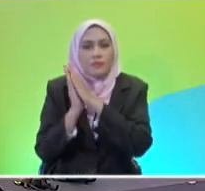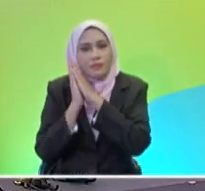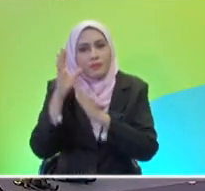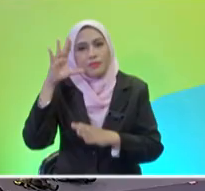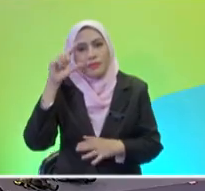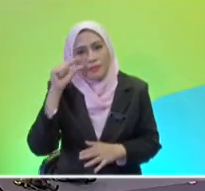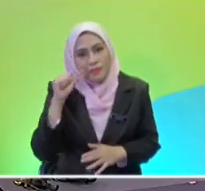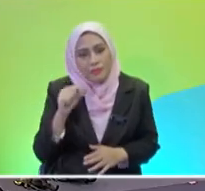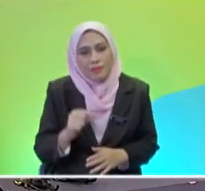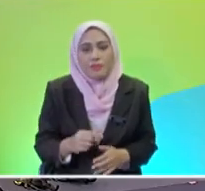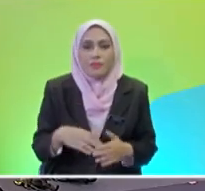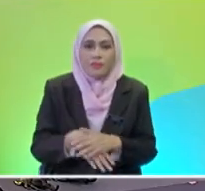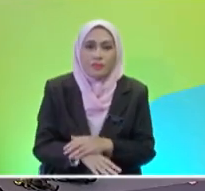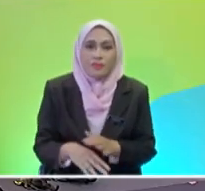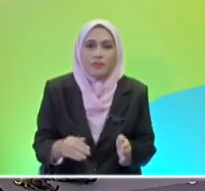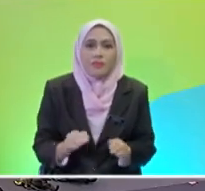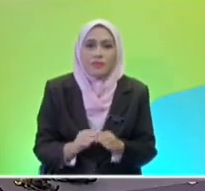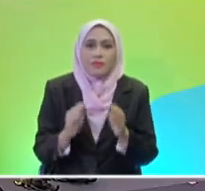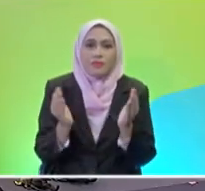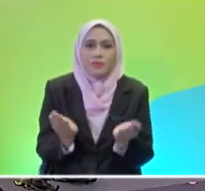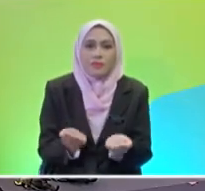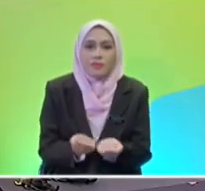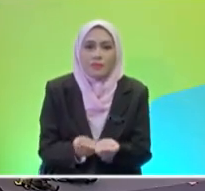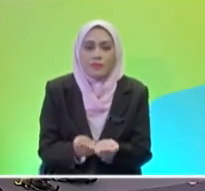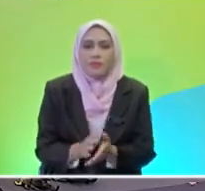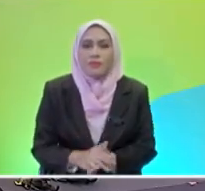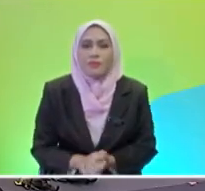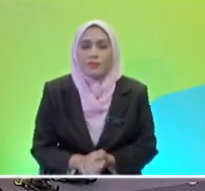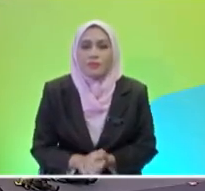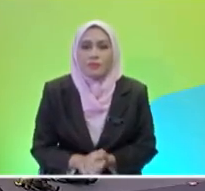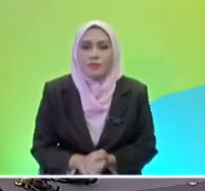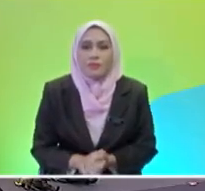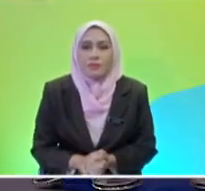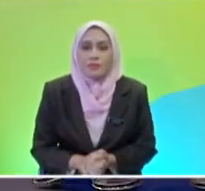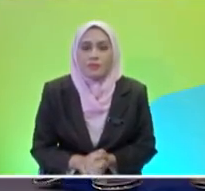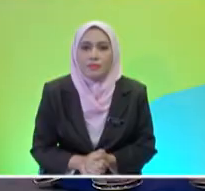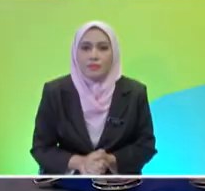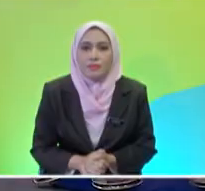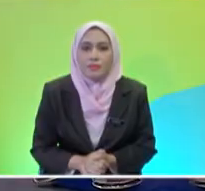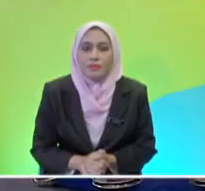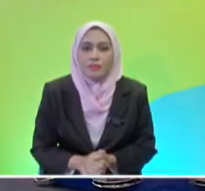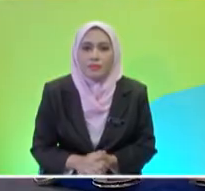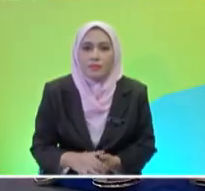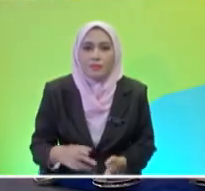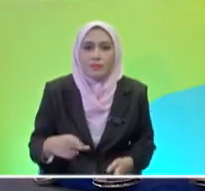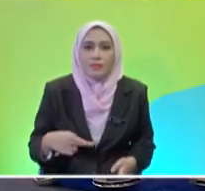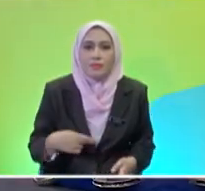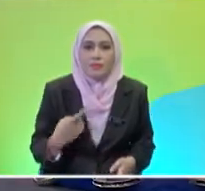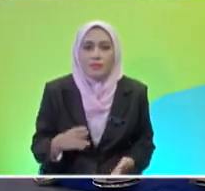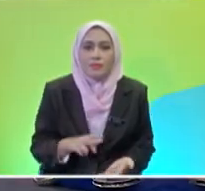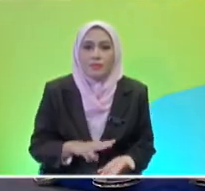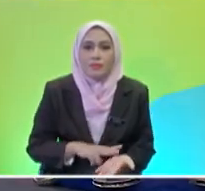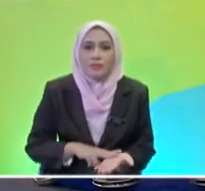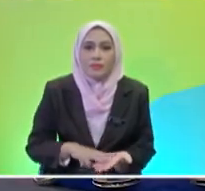lena dalam kelong. Okey. Yang ketiga, kita nak Kak Ria kita baca.